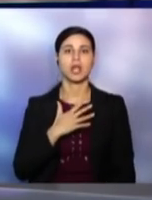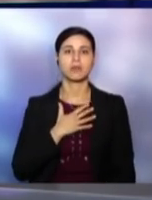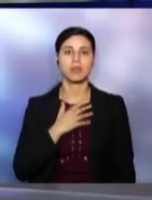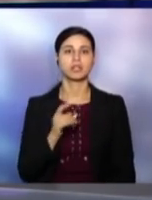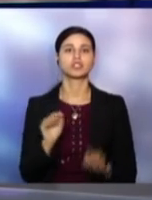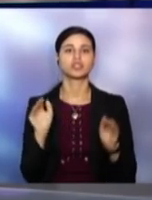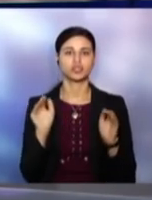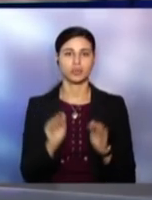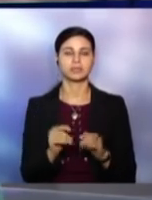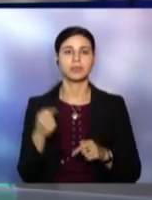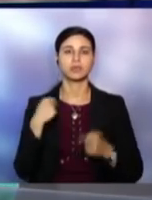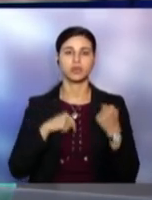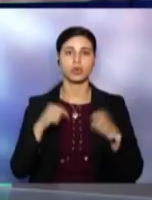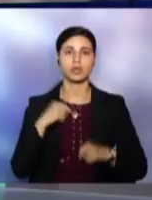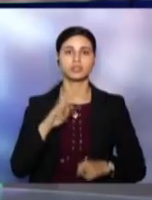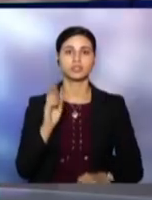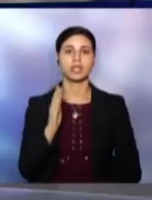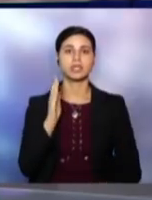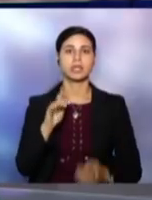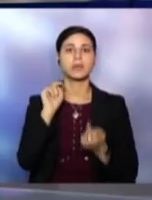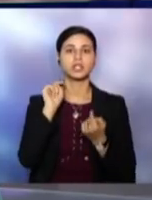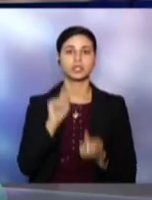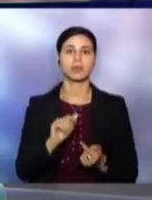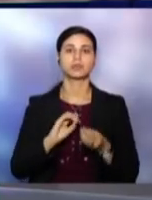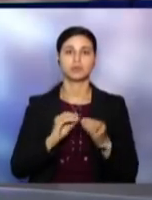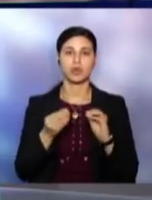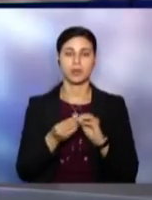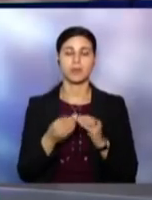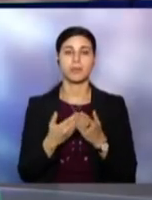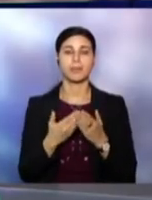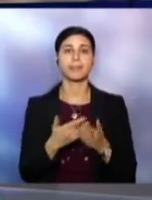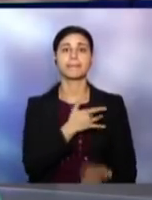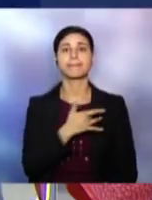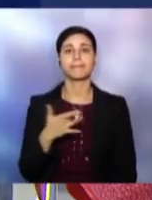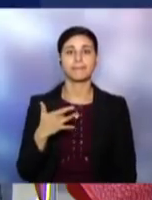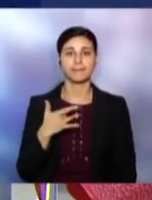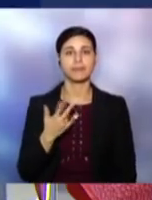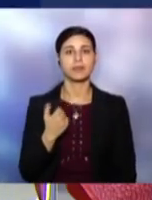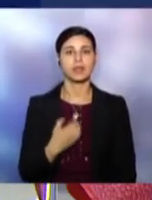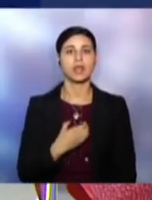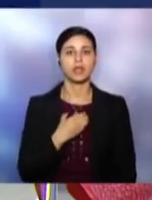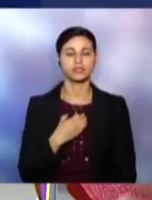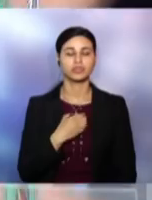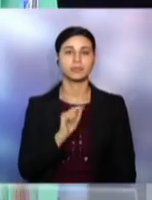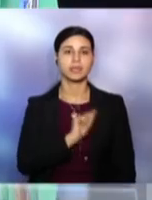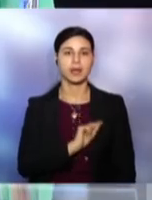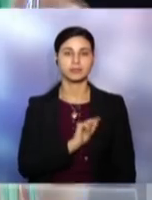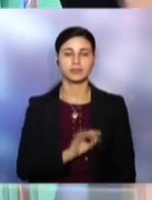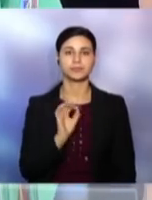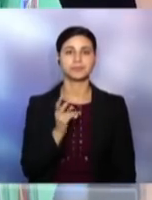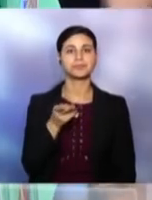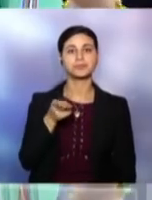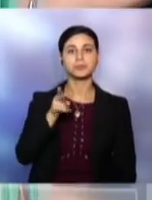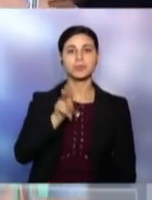მომარაგების შემცირებას ორგანიზმში და იწვევს შესაბამის კლინიკას. ანუ ფილტვის ანთებას ახასიათებს ორი ესეთი, ესე